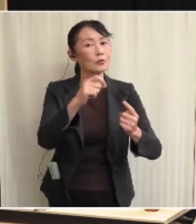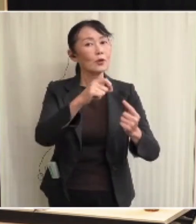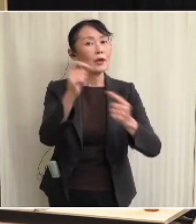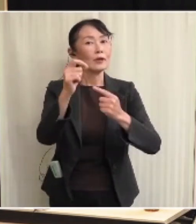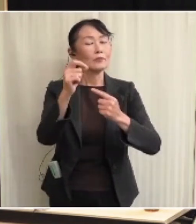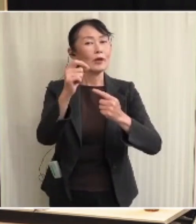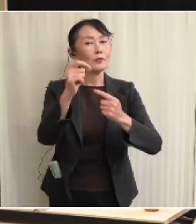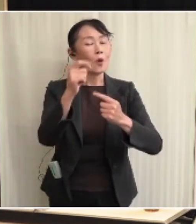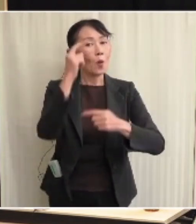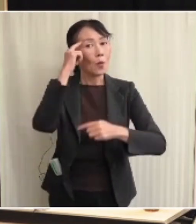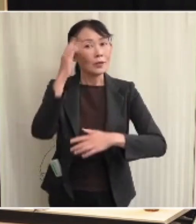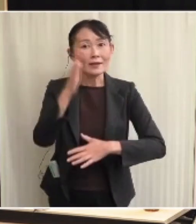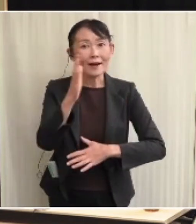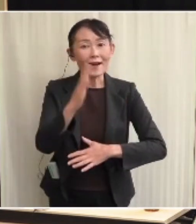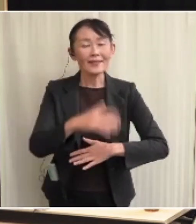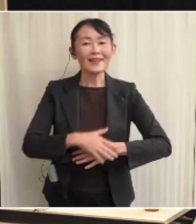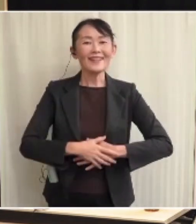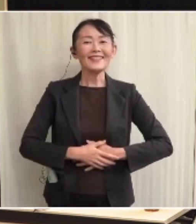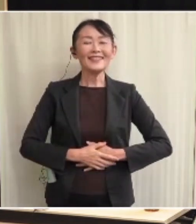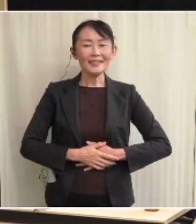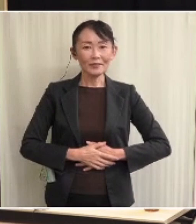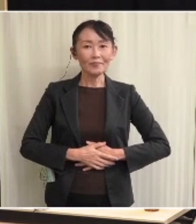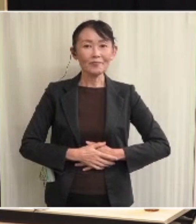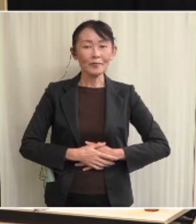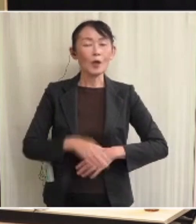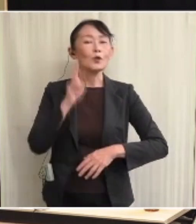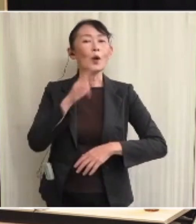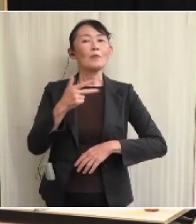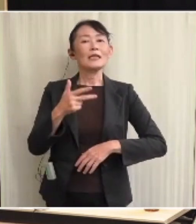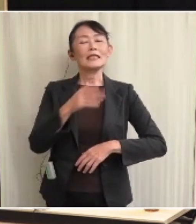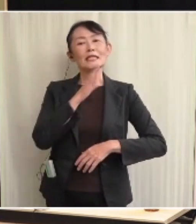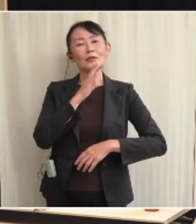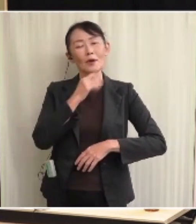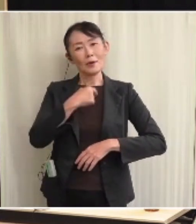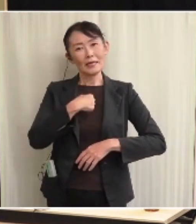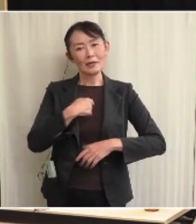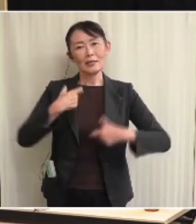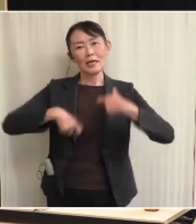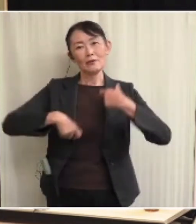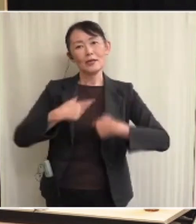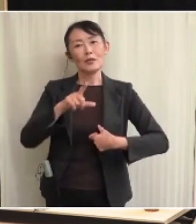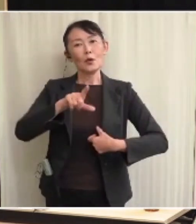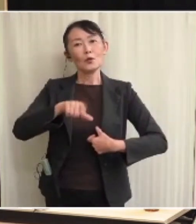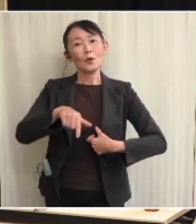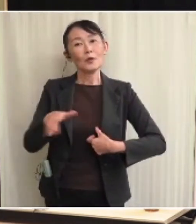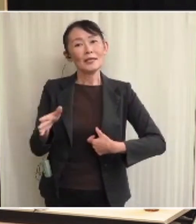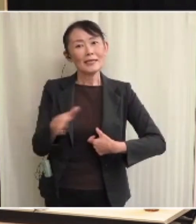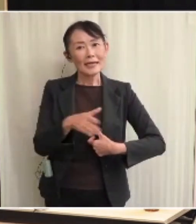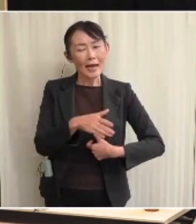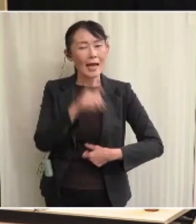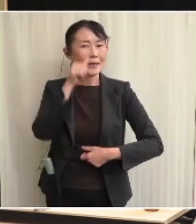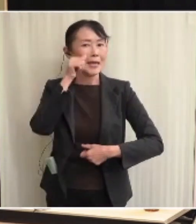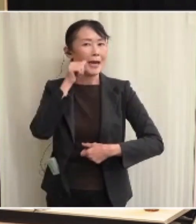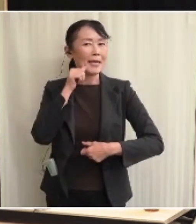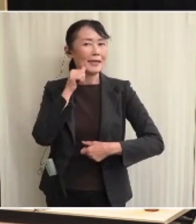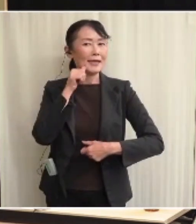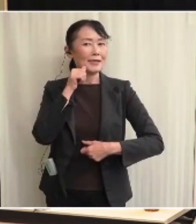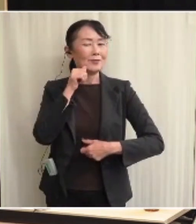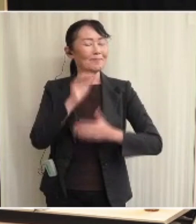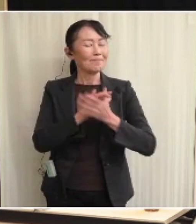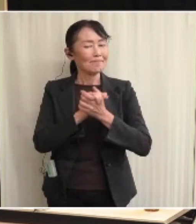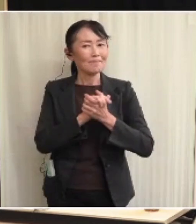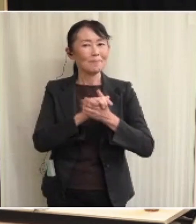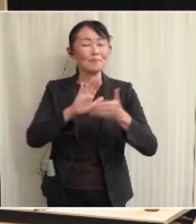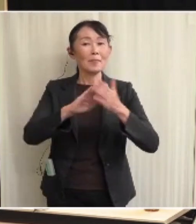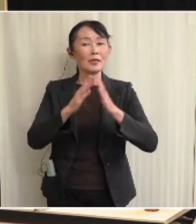横浜市については実は私、学生の頃から大変、慣れ親しんだ町でございまして、